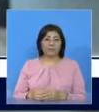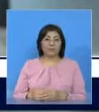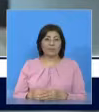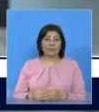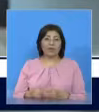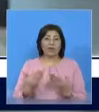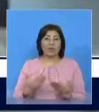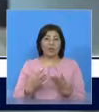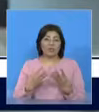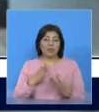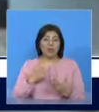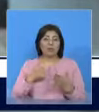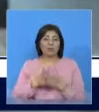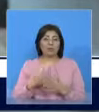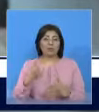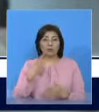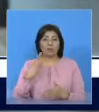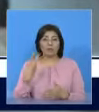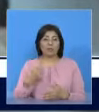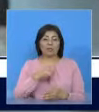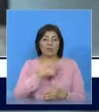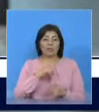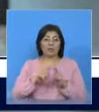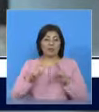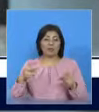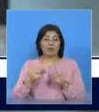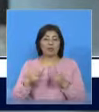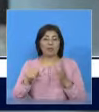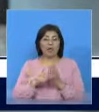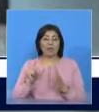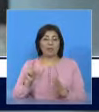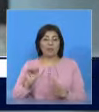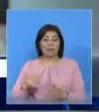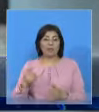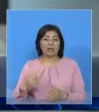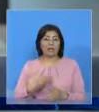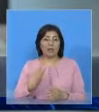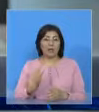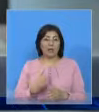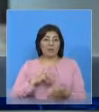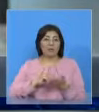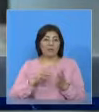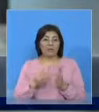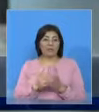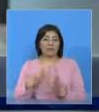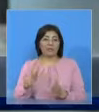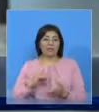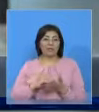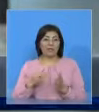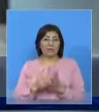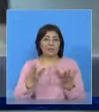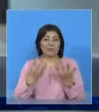2. Қазіргі уақытқа дейін номер 2-ші қалалық емханада 16200 адам вакцинаның бірінші компонентін алды. Ал екі компонентінде алғандар